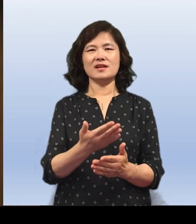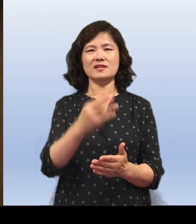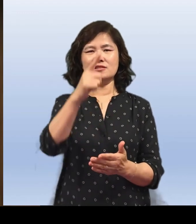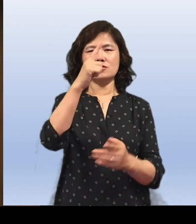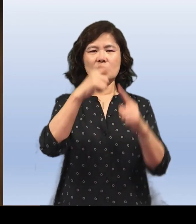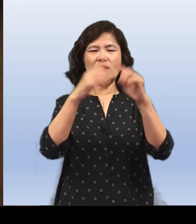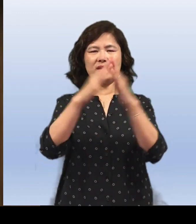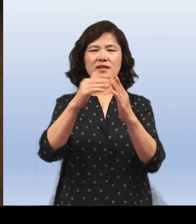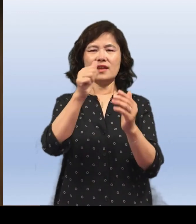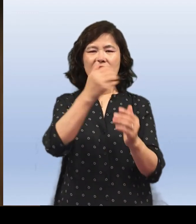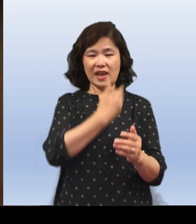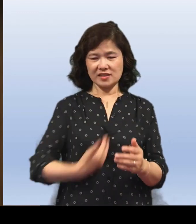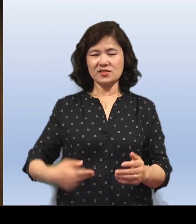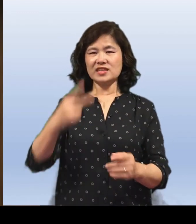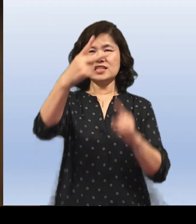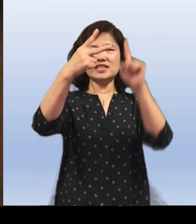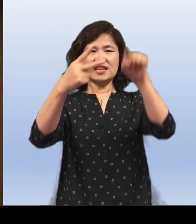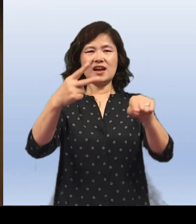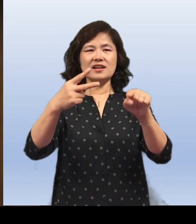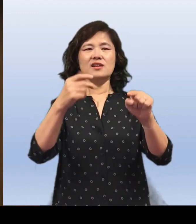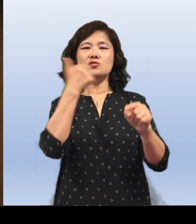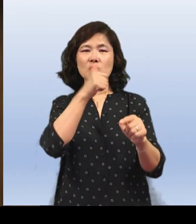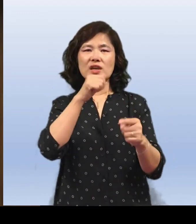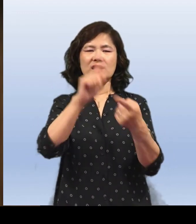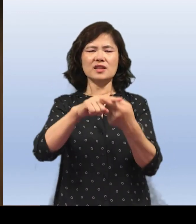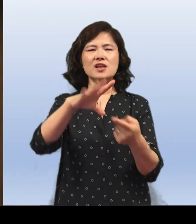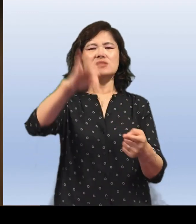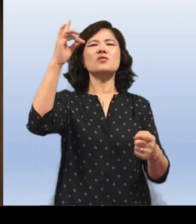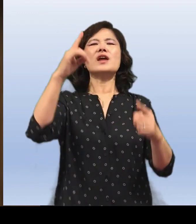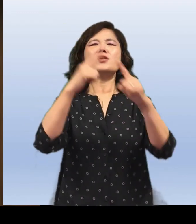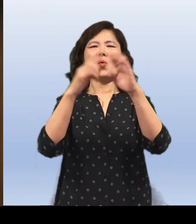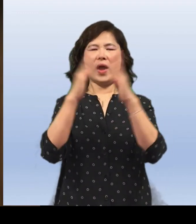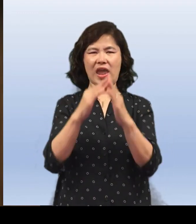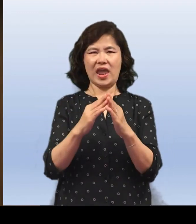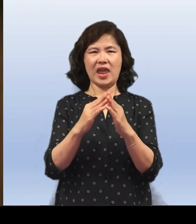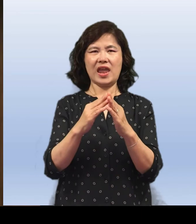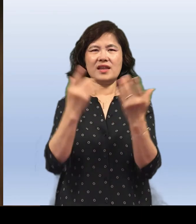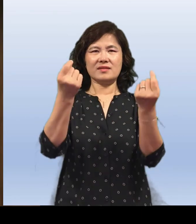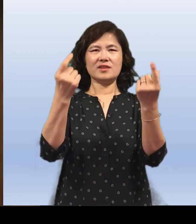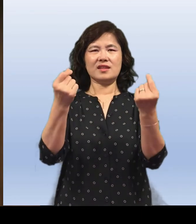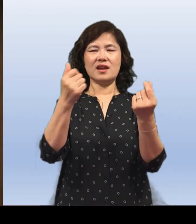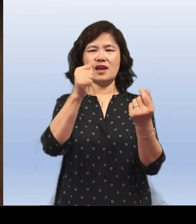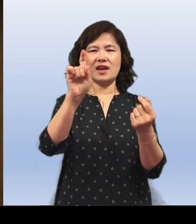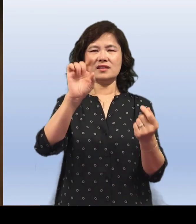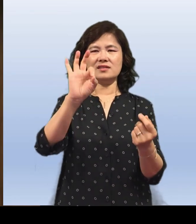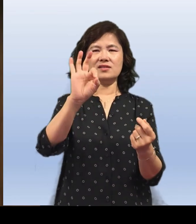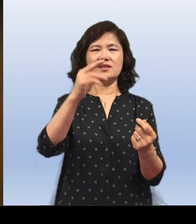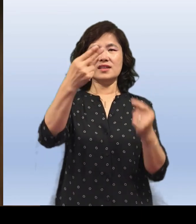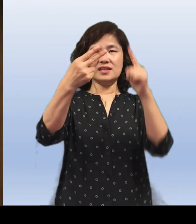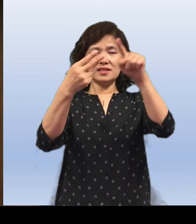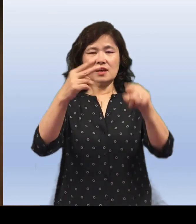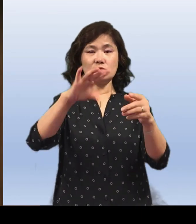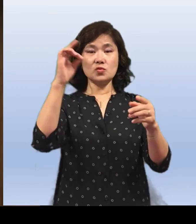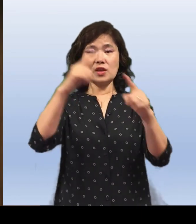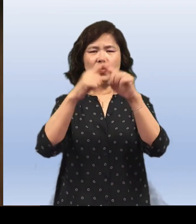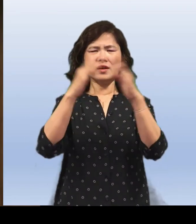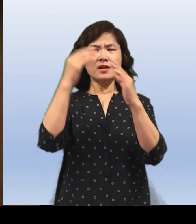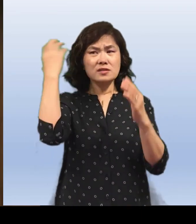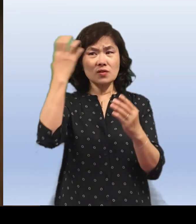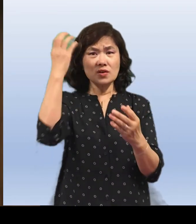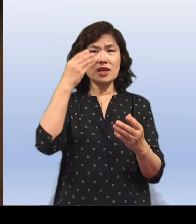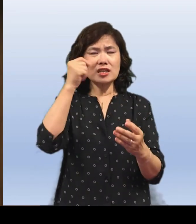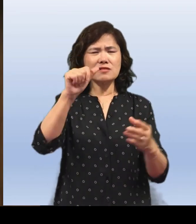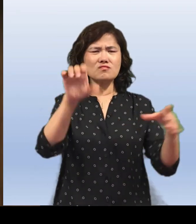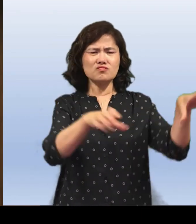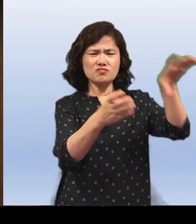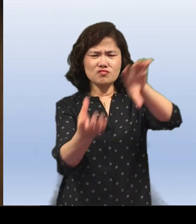사도행전 2장에 기록되어 있는, 소개되어져 있는 초대 교회입니다. 사도행전 2장의 초대교회는 성령의 기름